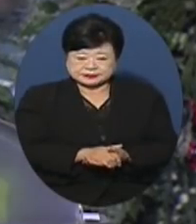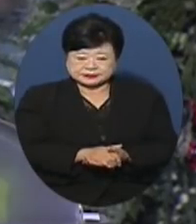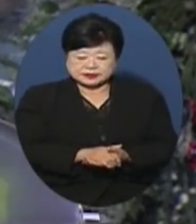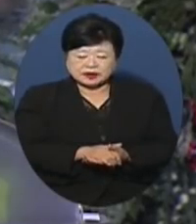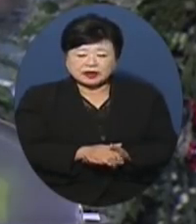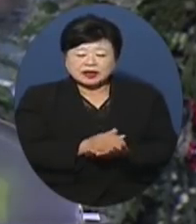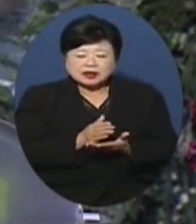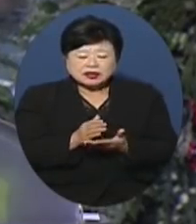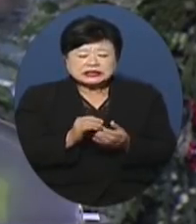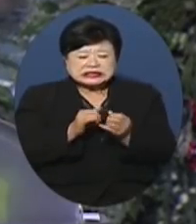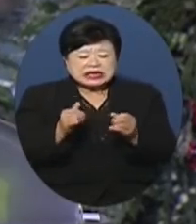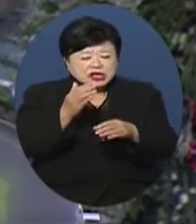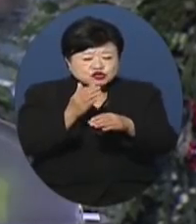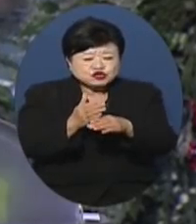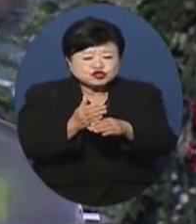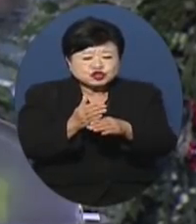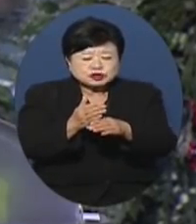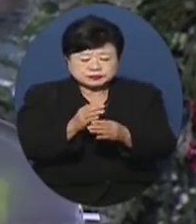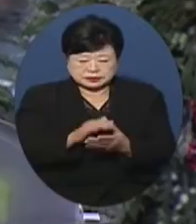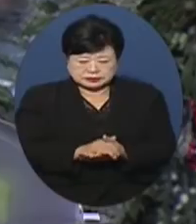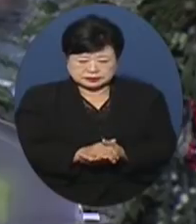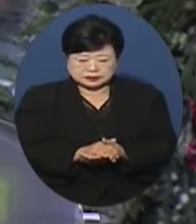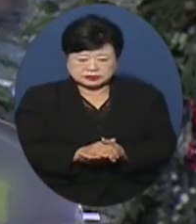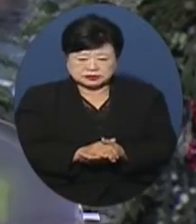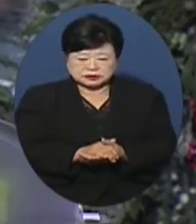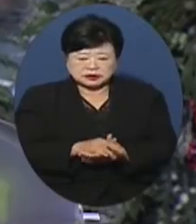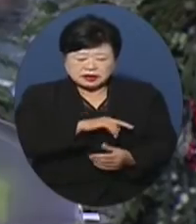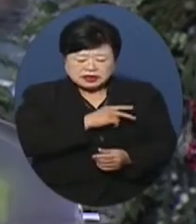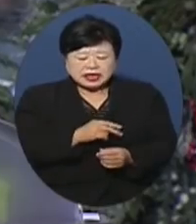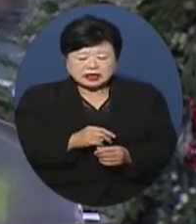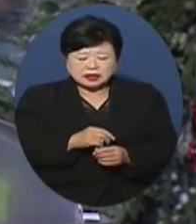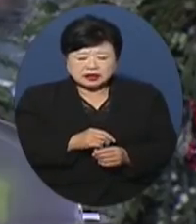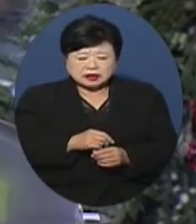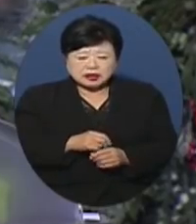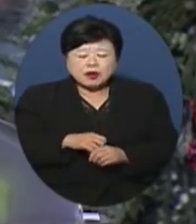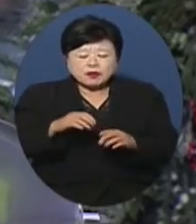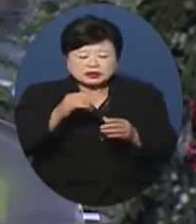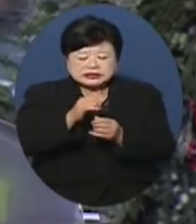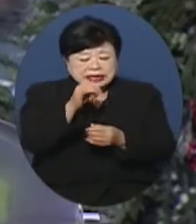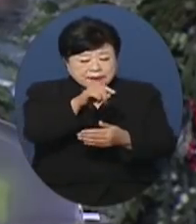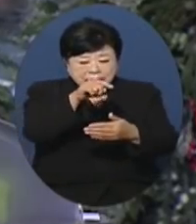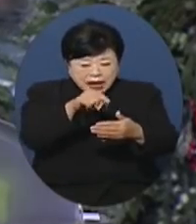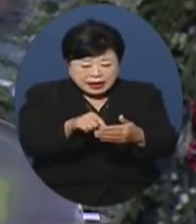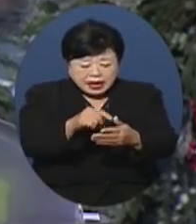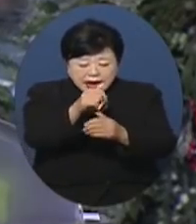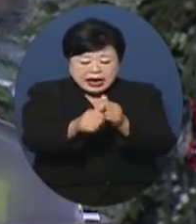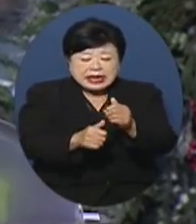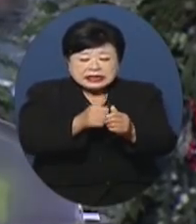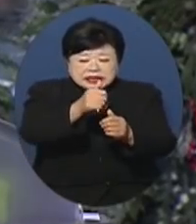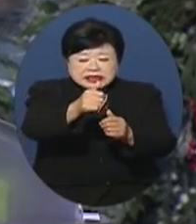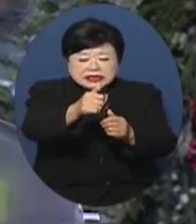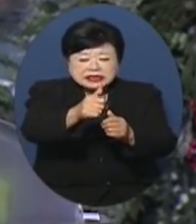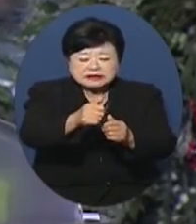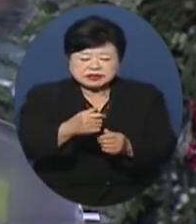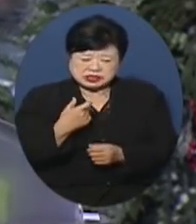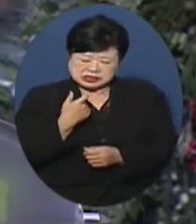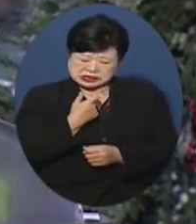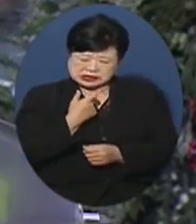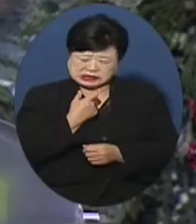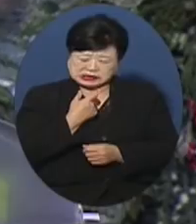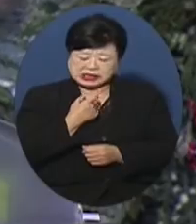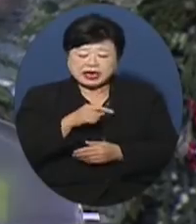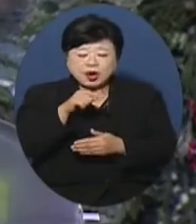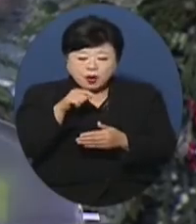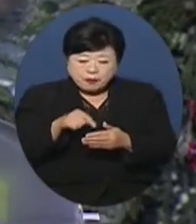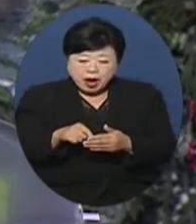각종 인본주의적 사상들과 이단을 퍼뜨려 사람들 안에 하나님을 싫어하는